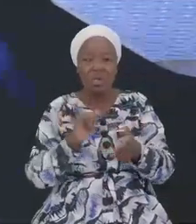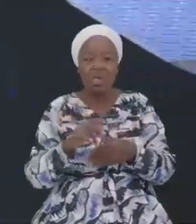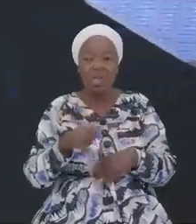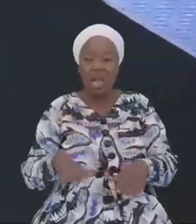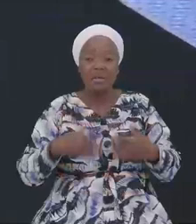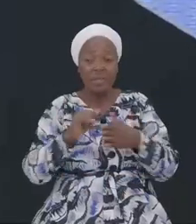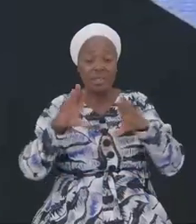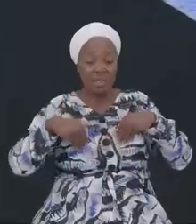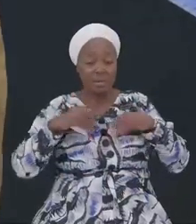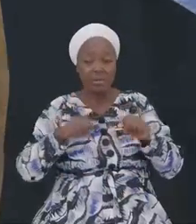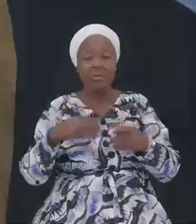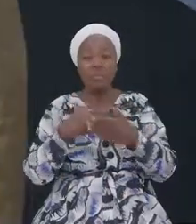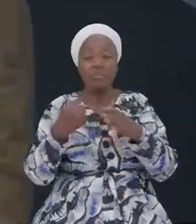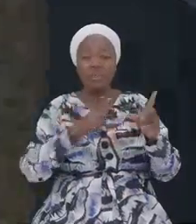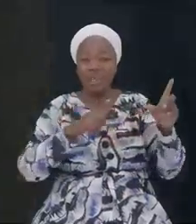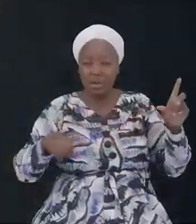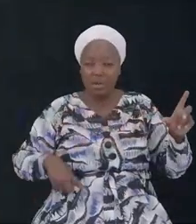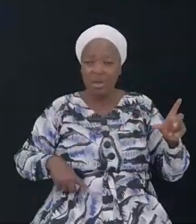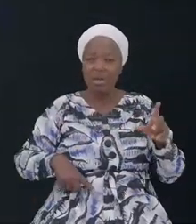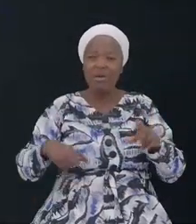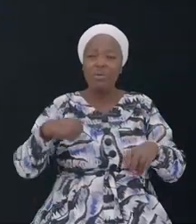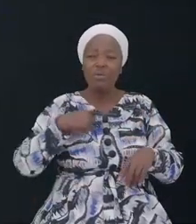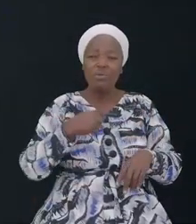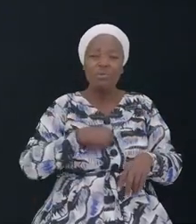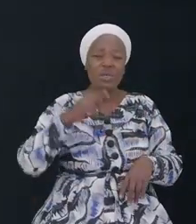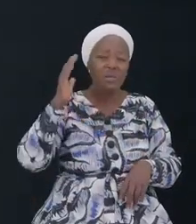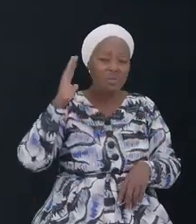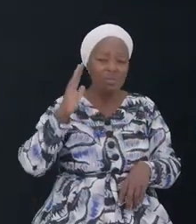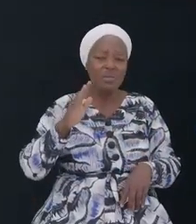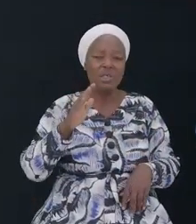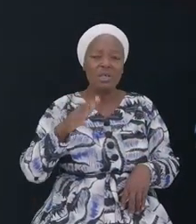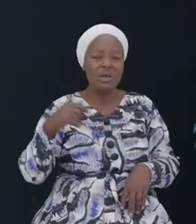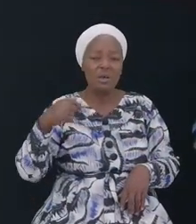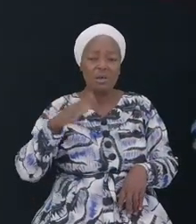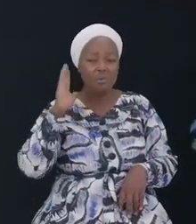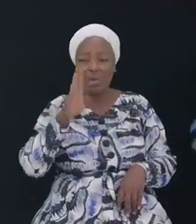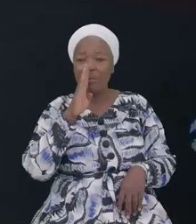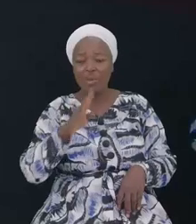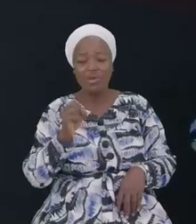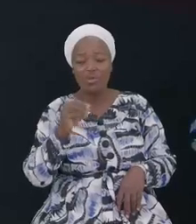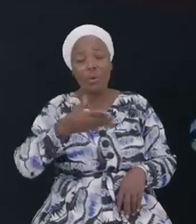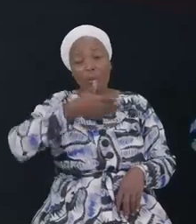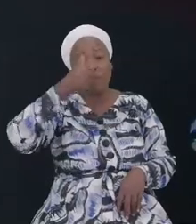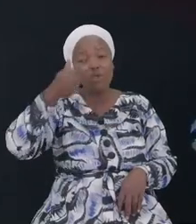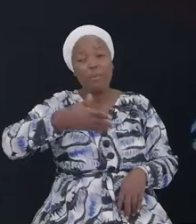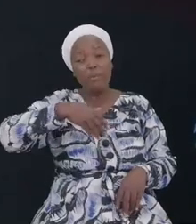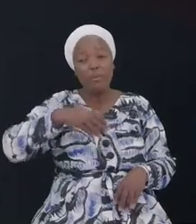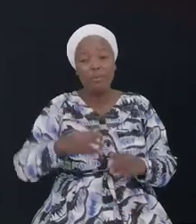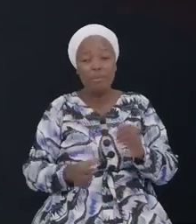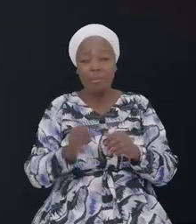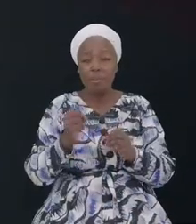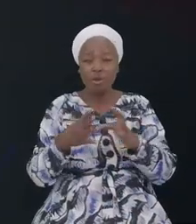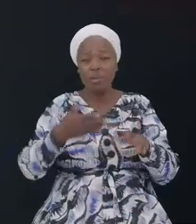agréable, acceptable aux yeux de Dieu, sera tellement béni pour vous, pour des gens que